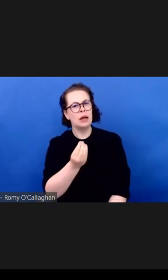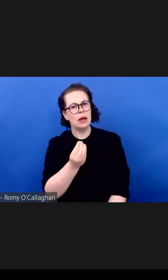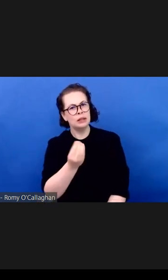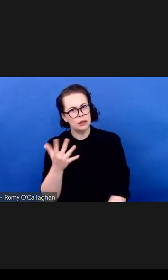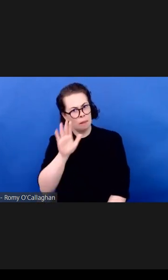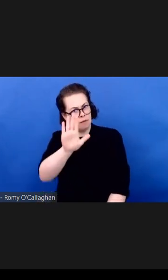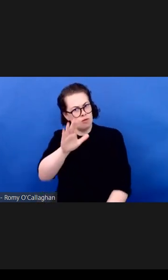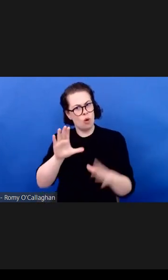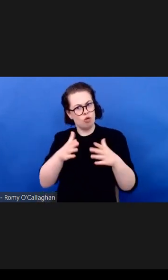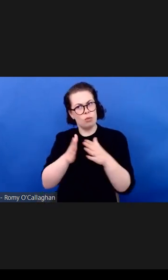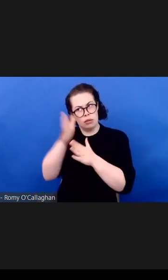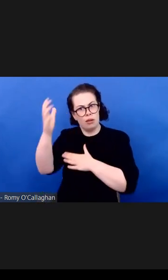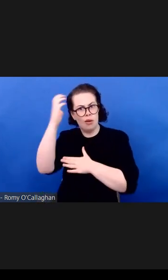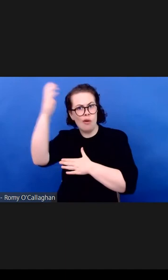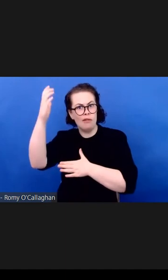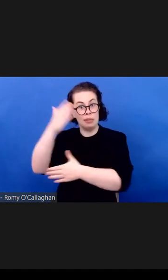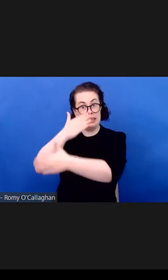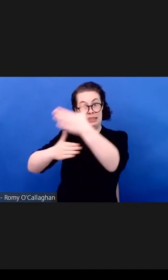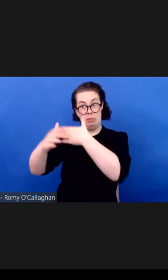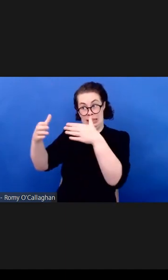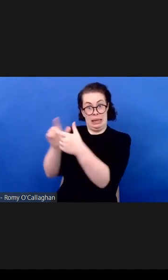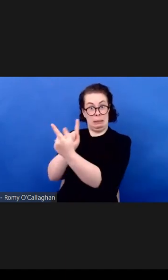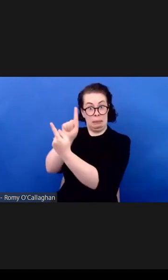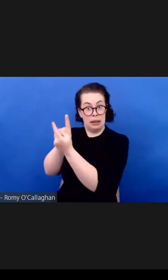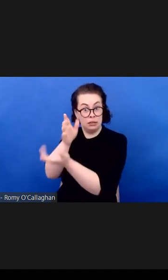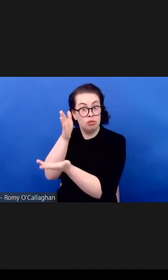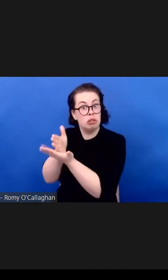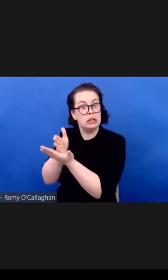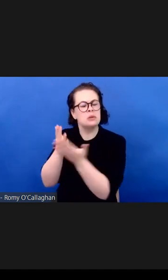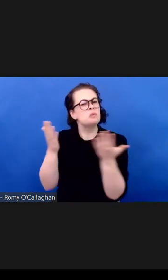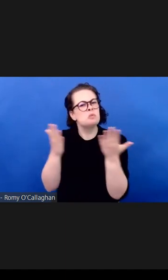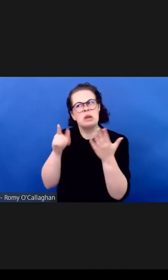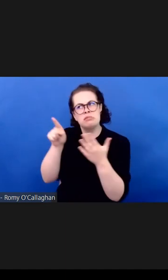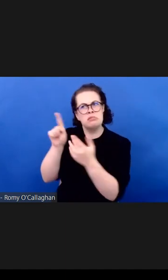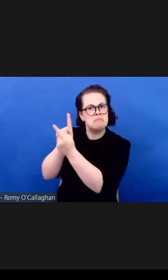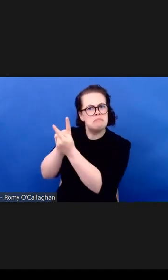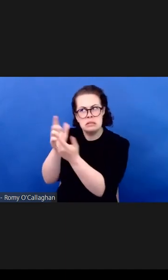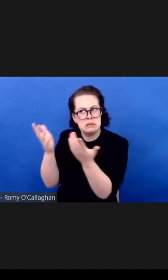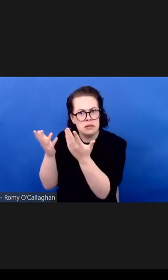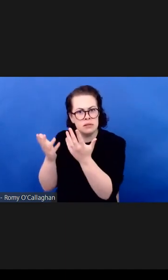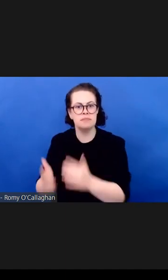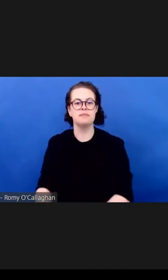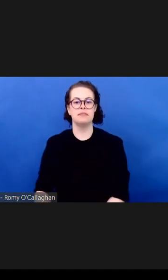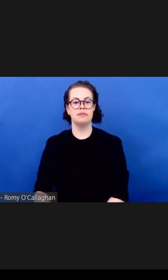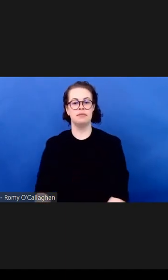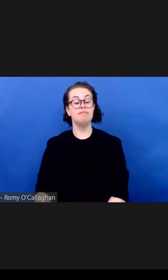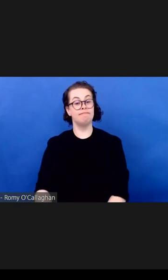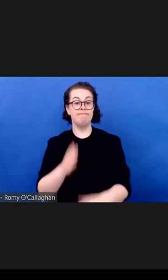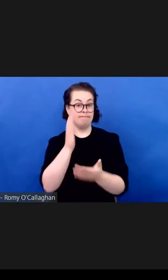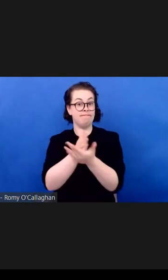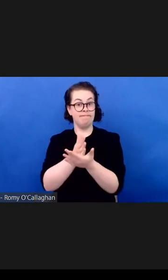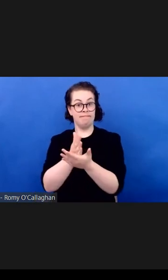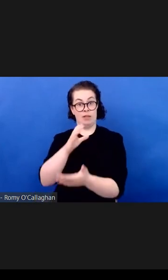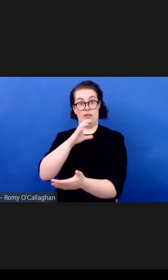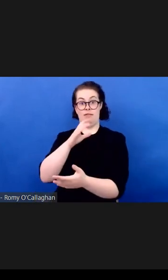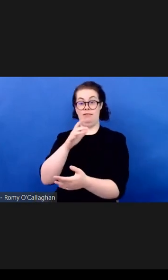পশ্চিমবঙ্গের ডিসেবল কমিশনের কাছে গেছিলেন, তো সেই সম্পর্কে আপনি কি জানেন? মানে আমাদের একবার সুযোগ আসে যে কমিশনের কাছে আমরা